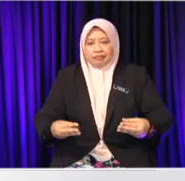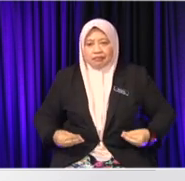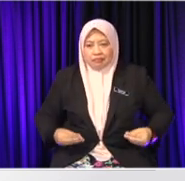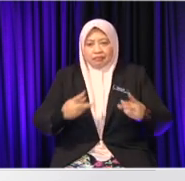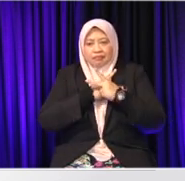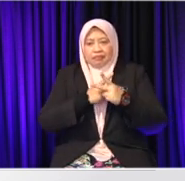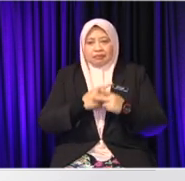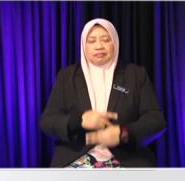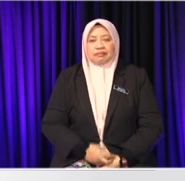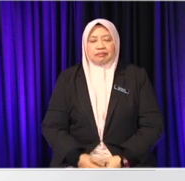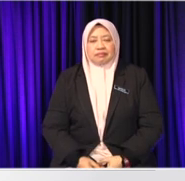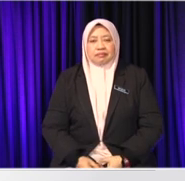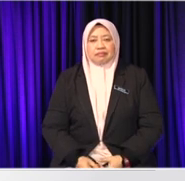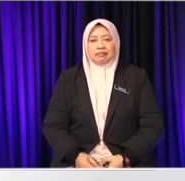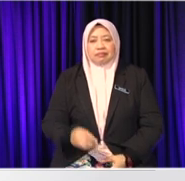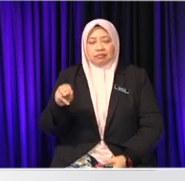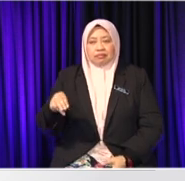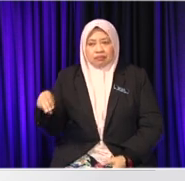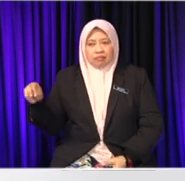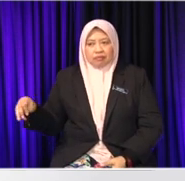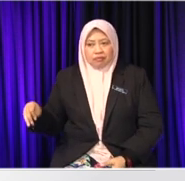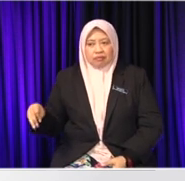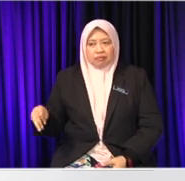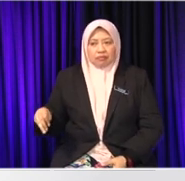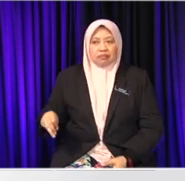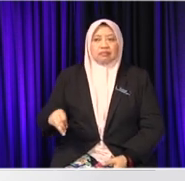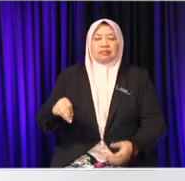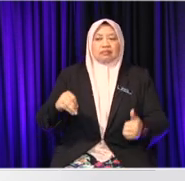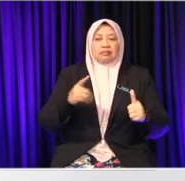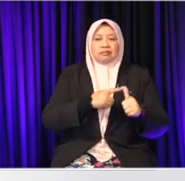itu ya anak-anak yang berada di Google